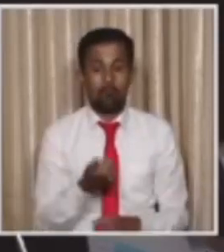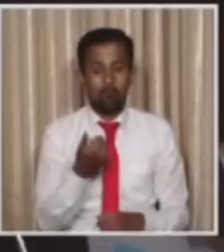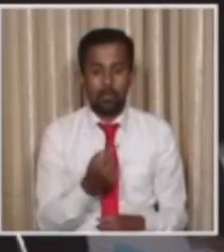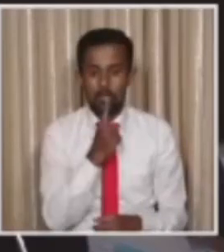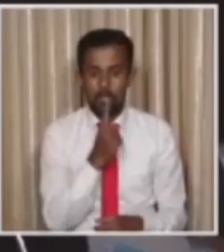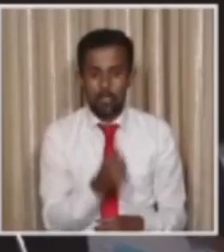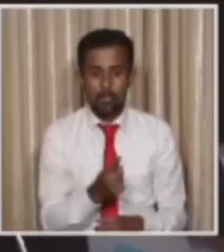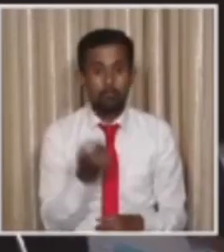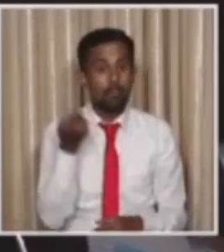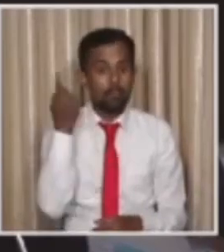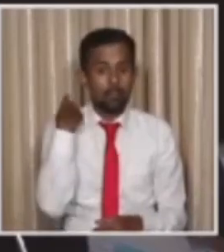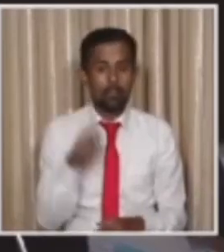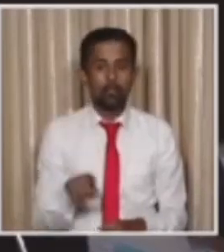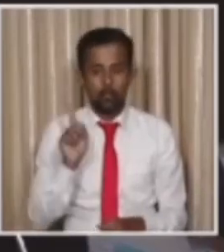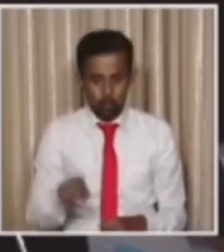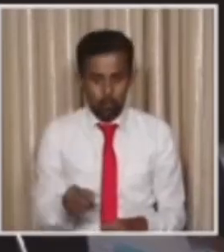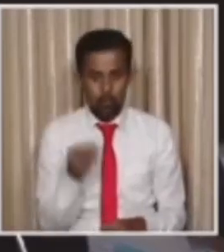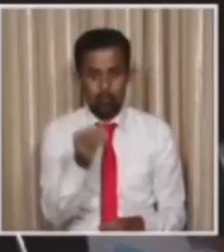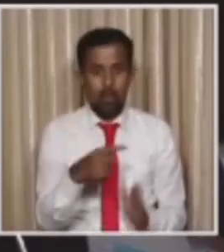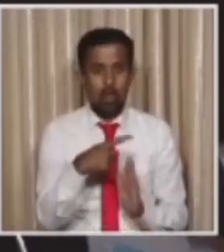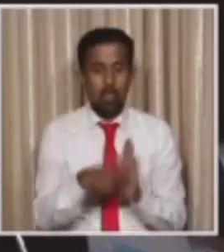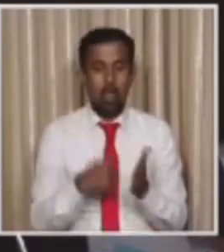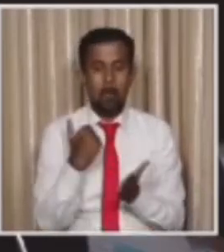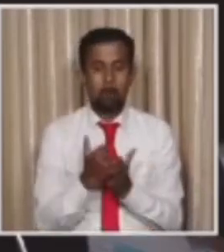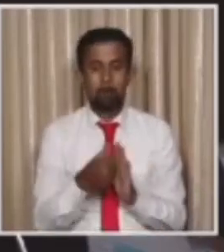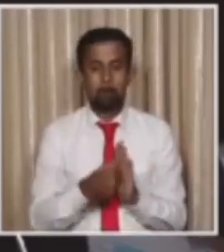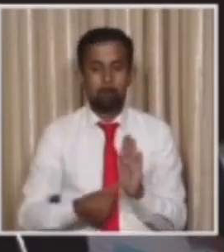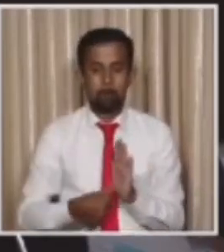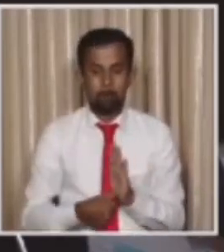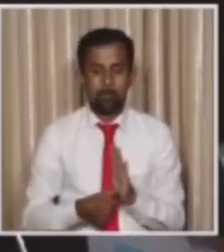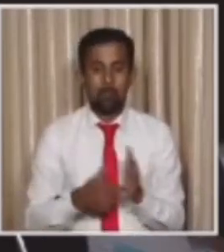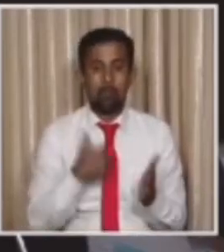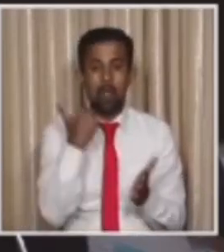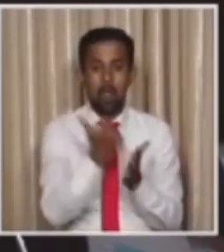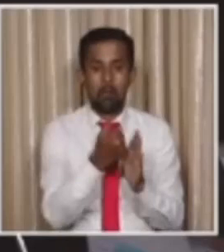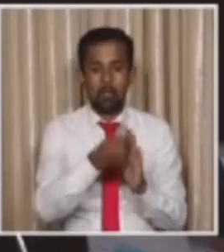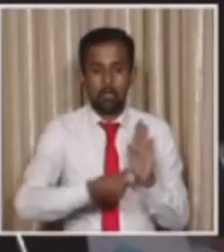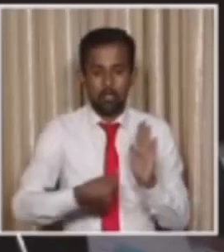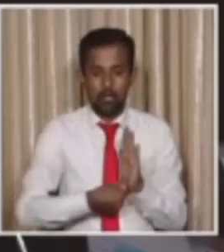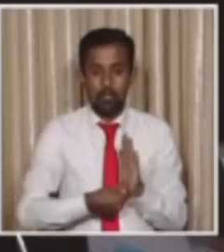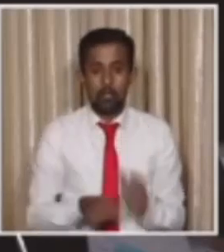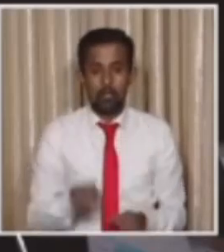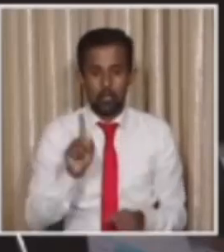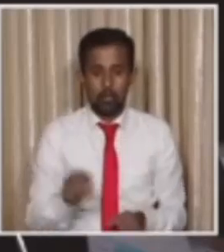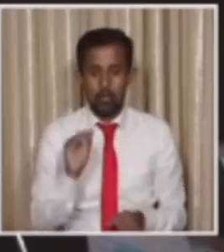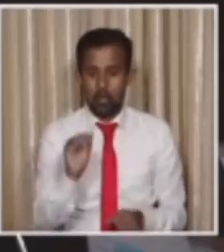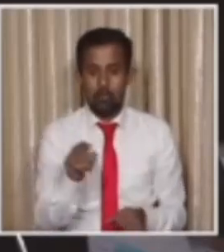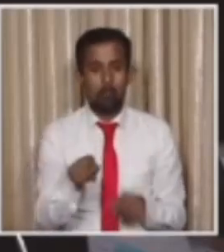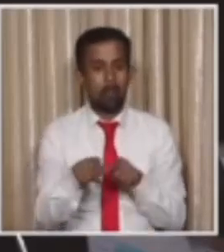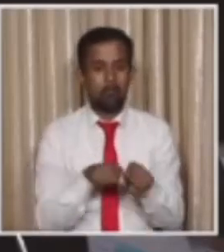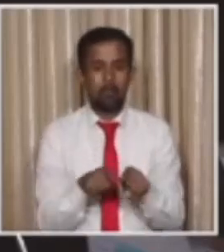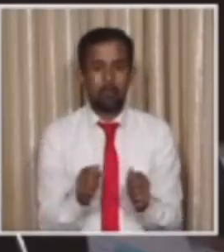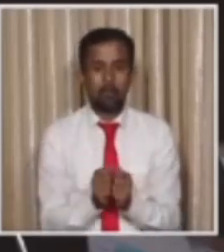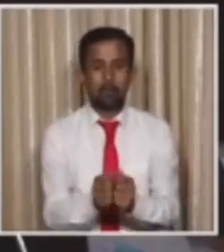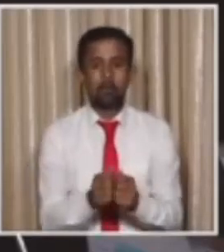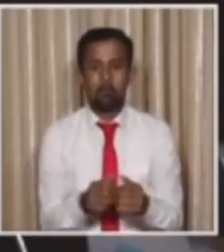නම් ඊයේ අනුමත කරන්න තිබුණා ශ්‍රී ලංකා මහ බැංකු පනත. ඒ මහ බැංකු පනත අනුමත කළා නම් මෙවැනි දෙයක් කරන්න බෑ.